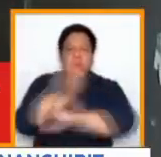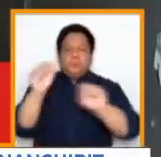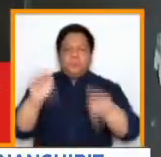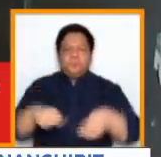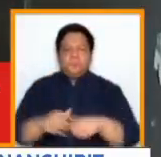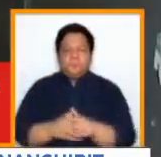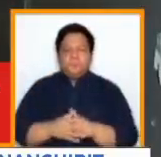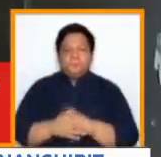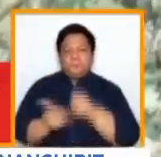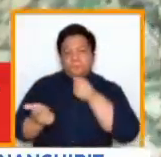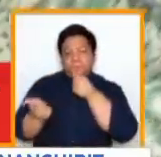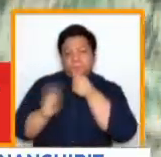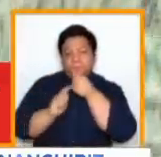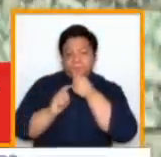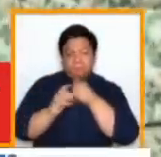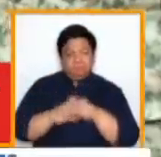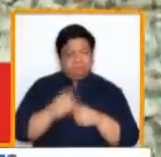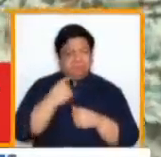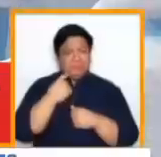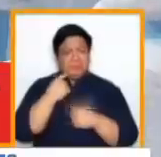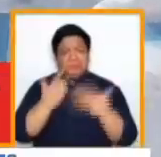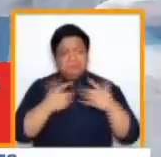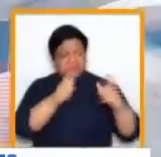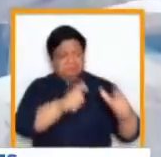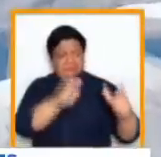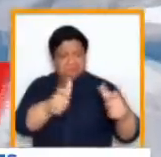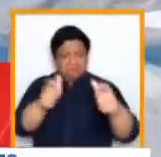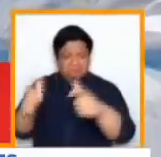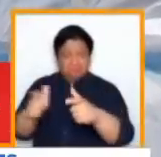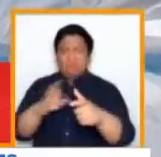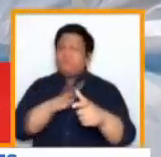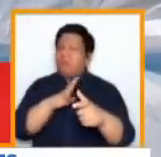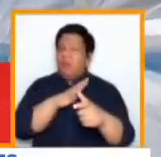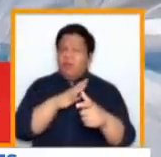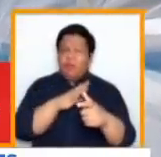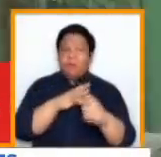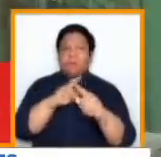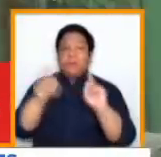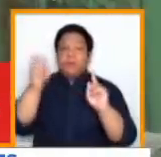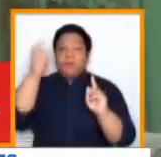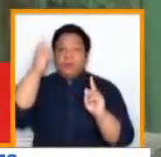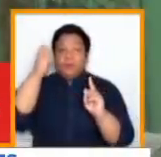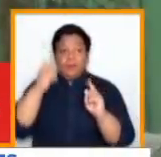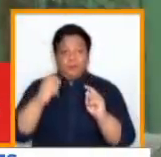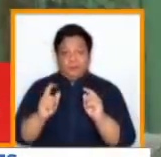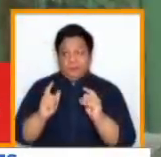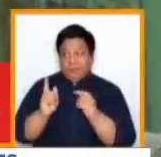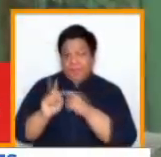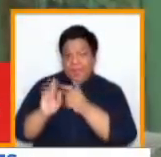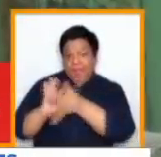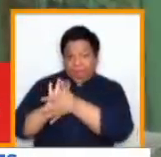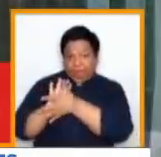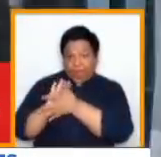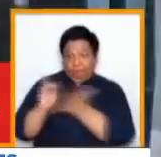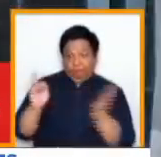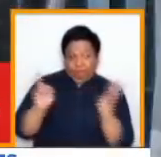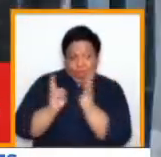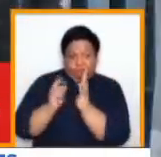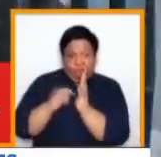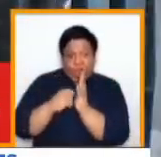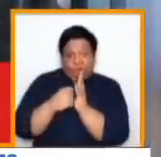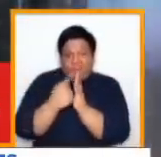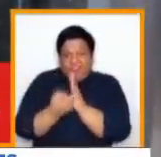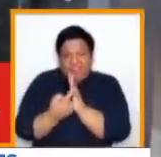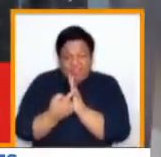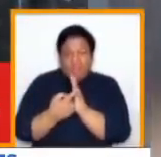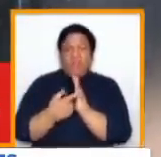granular lockdown, pero may mga insidente ng mga close contact na ayaw magpa-test o mag-quarantine dahil hindi raw makakapaghanap buhay. Babala sa